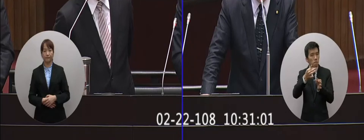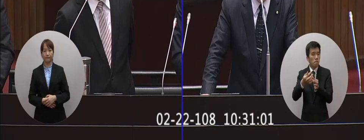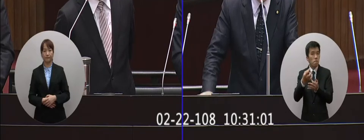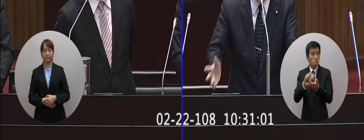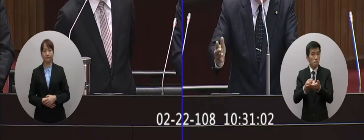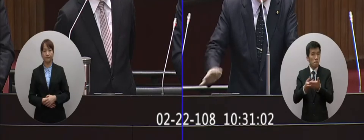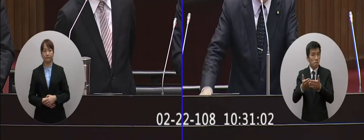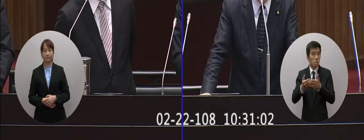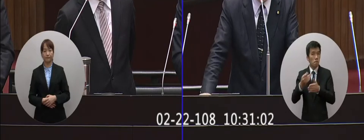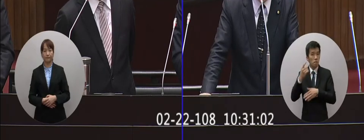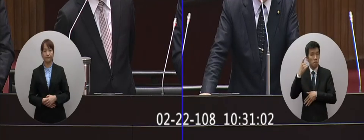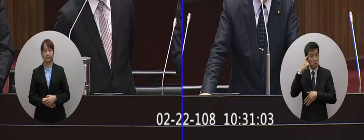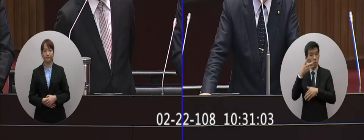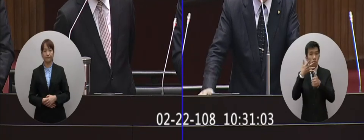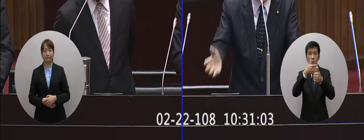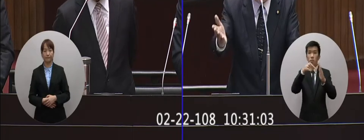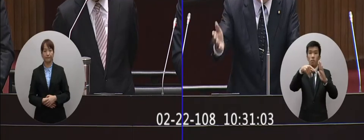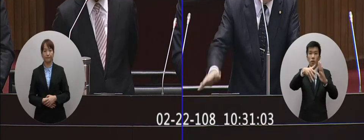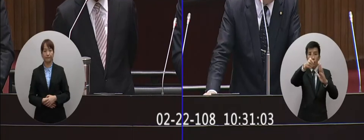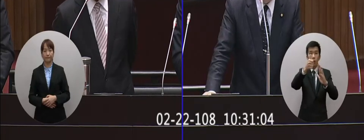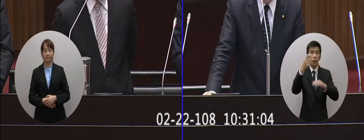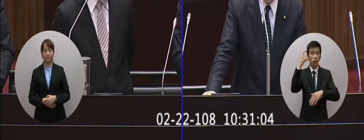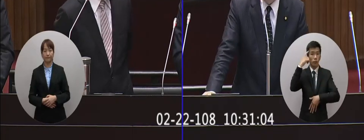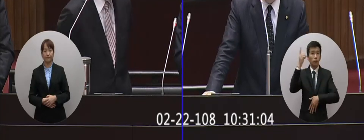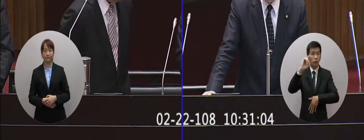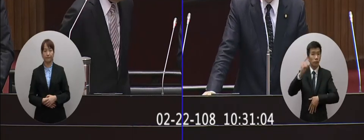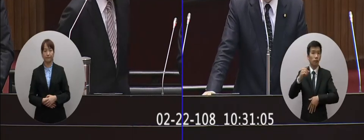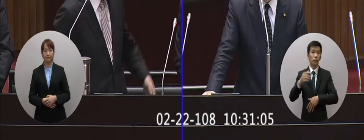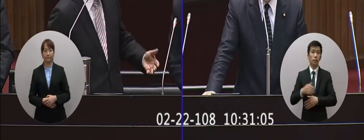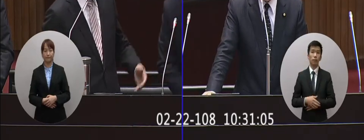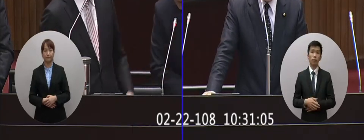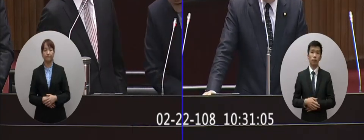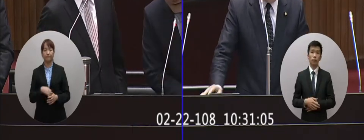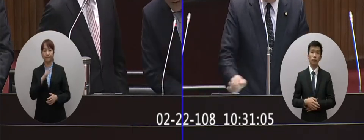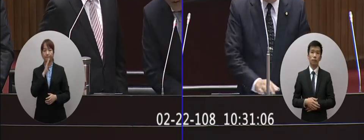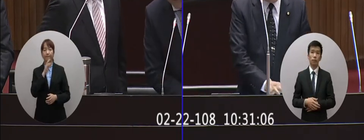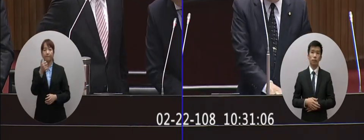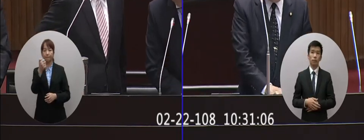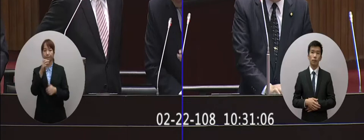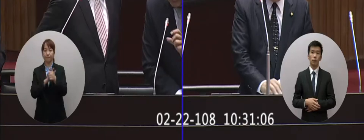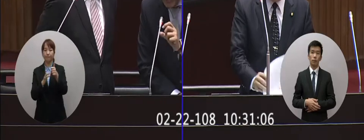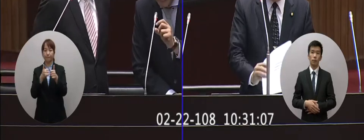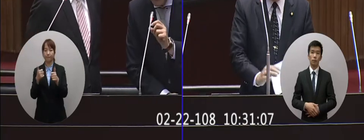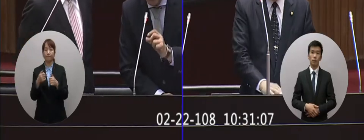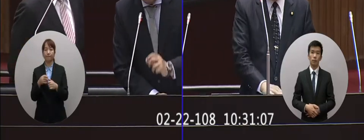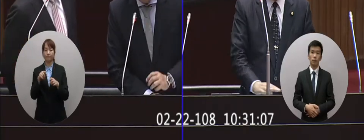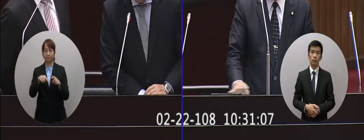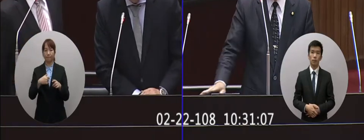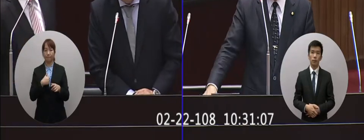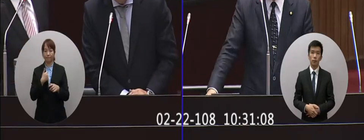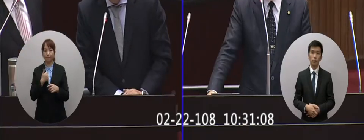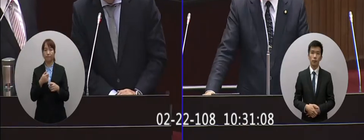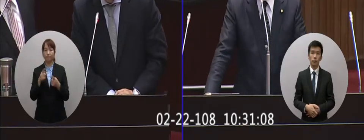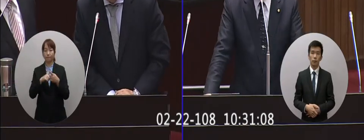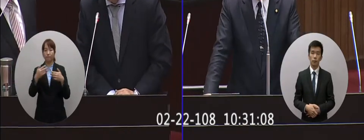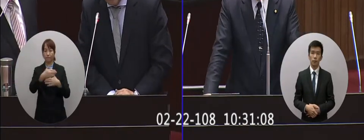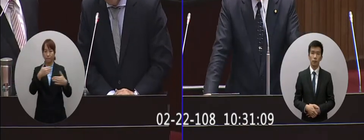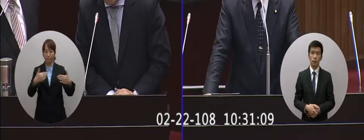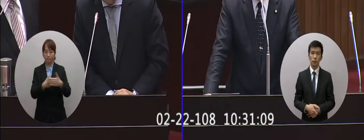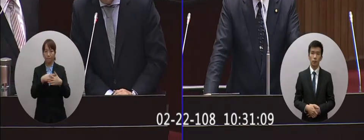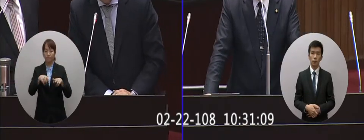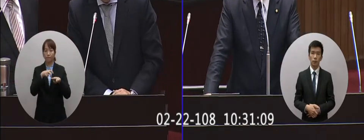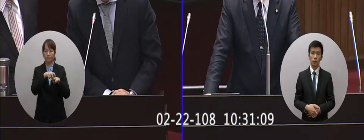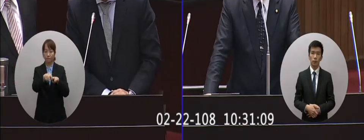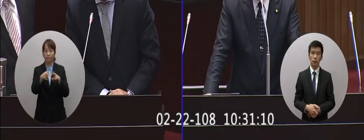法，我不晓得院长你的看法，或者部长。 好，是，谢谢委员。确实哈，交通尤其是